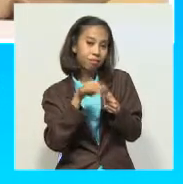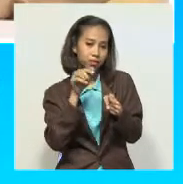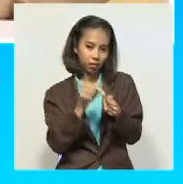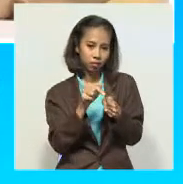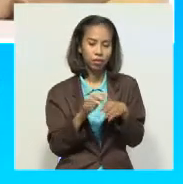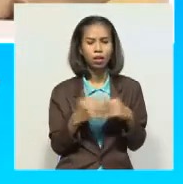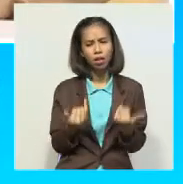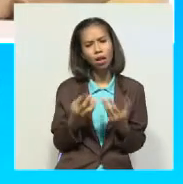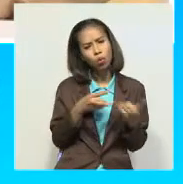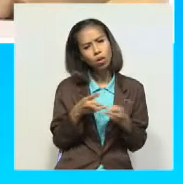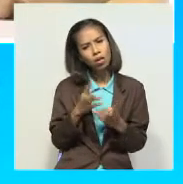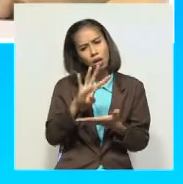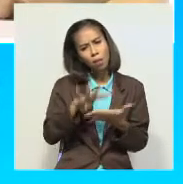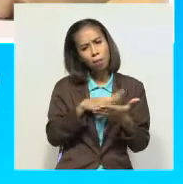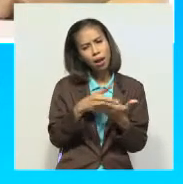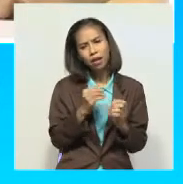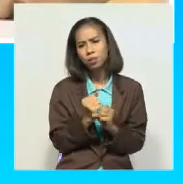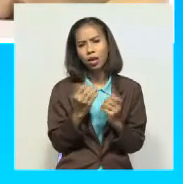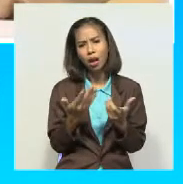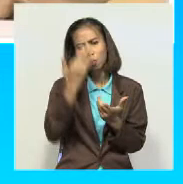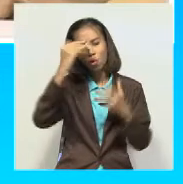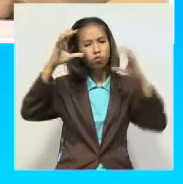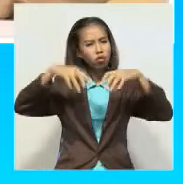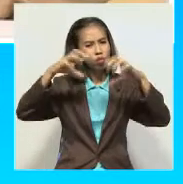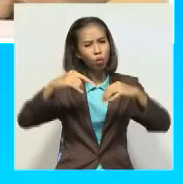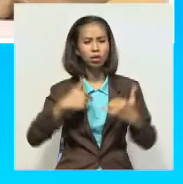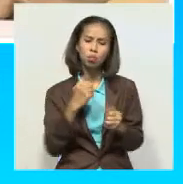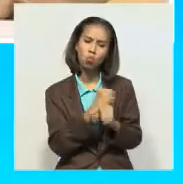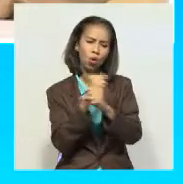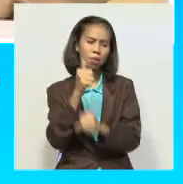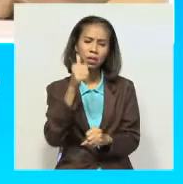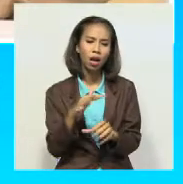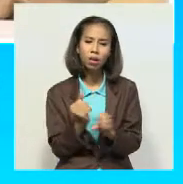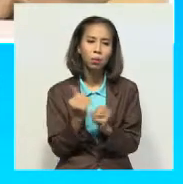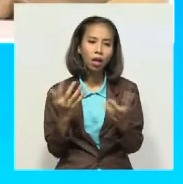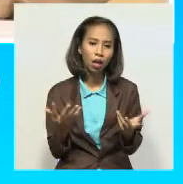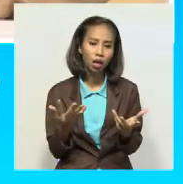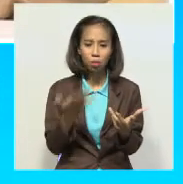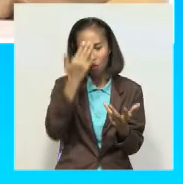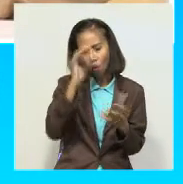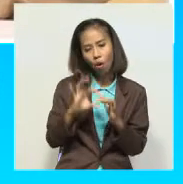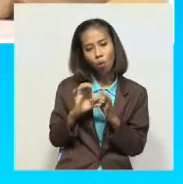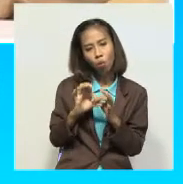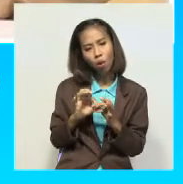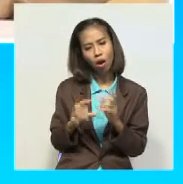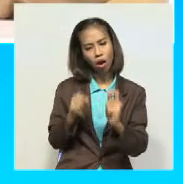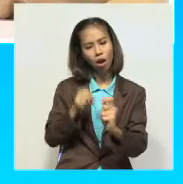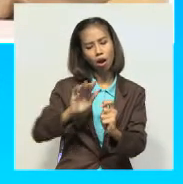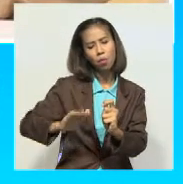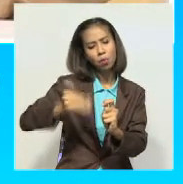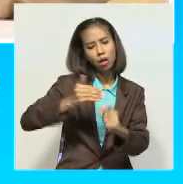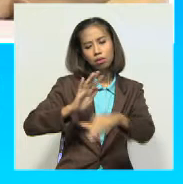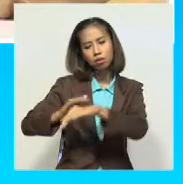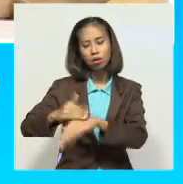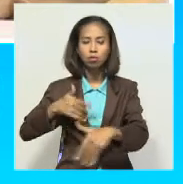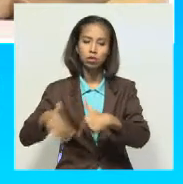การรับมือยังไรบ้างในเรื่องของฟ้าฝนเนี่ยเหนือการควบคุมของเรามากแล้วก็เราหวั่นวิตกในเรื่องของน้ำที่จะเข้าสู่ตัวเมืองนอกจากเราแจ้งเตือนให้กับ